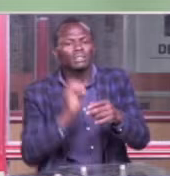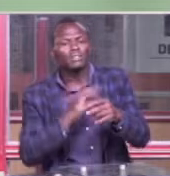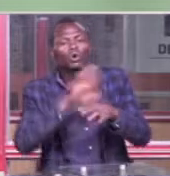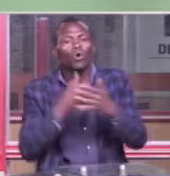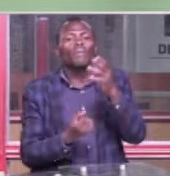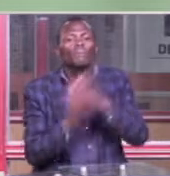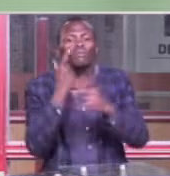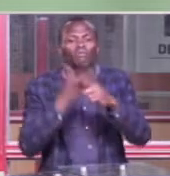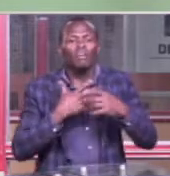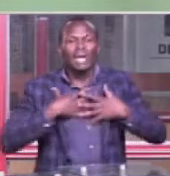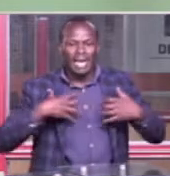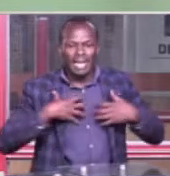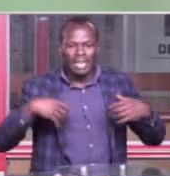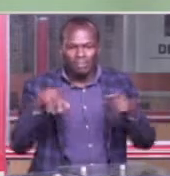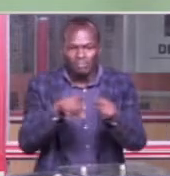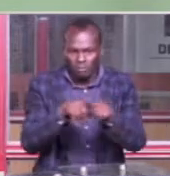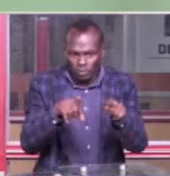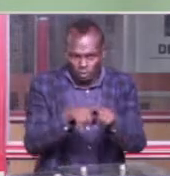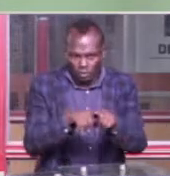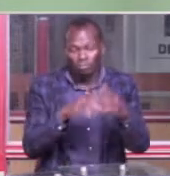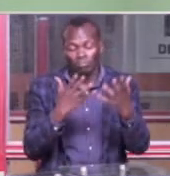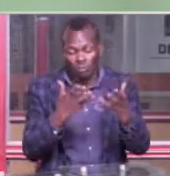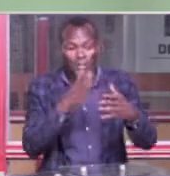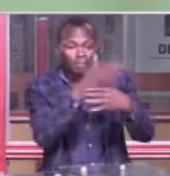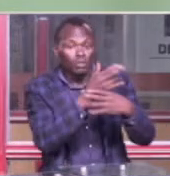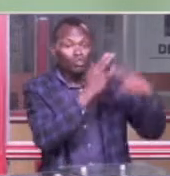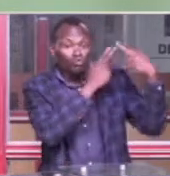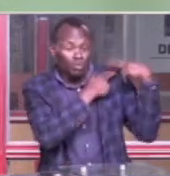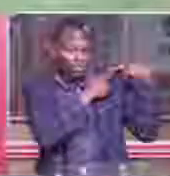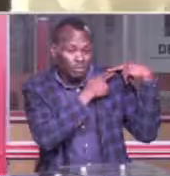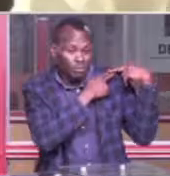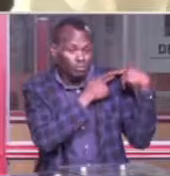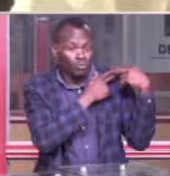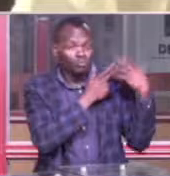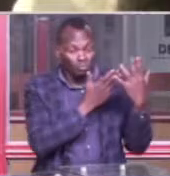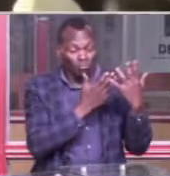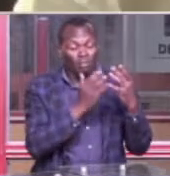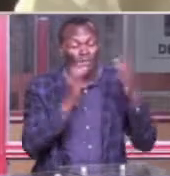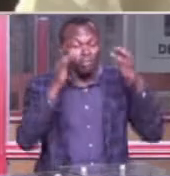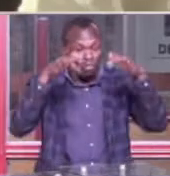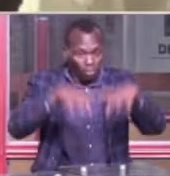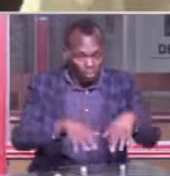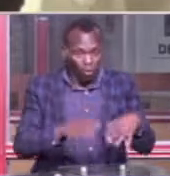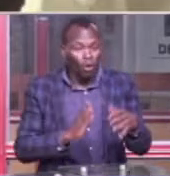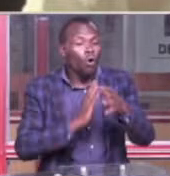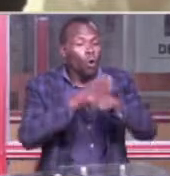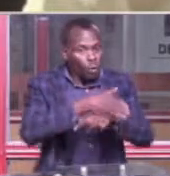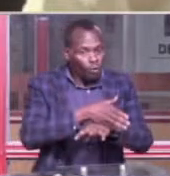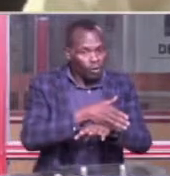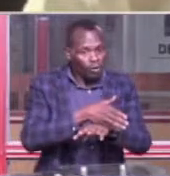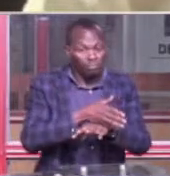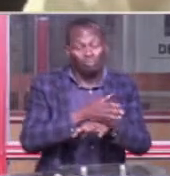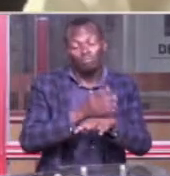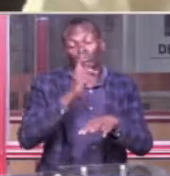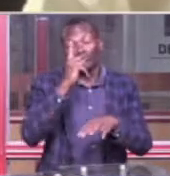ebyenjawulo emirundi 14, abantu 15 be baakosebwa ate 14 baalusuulamu